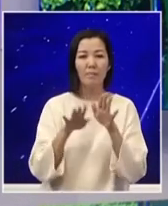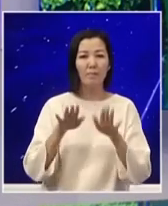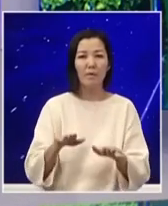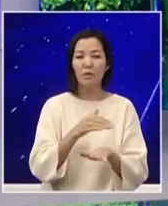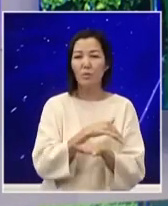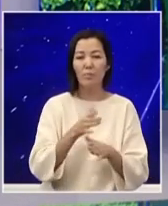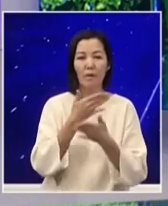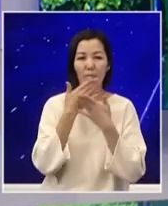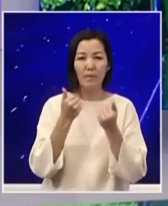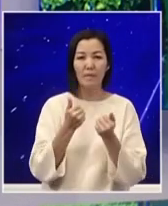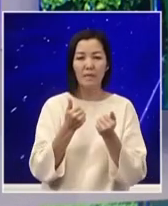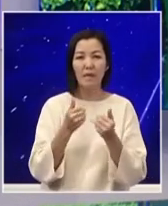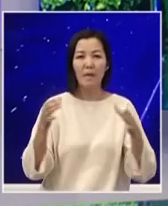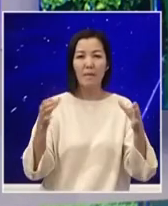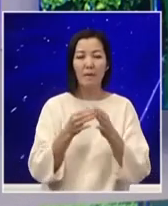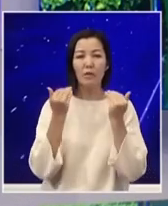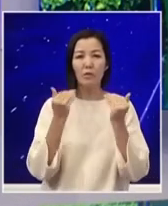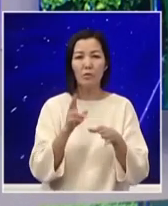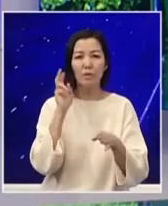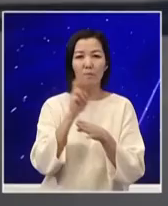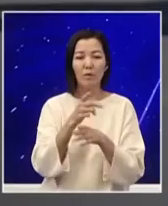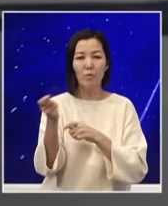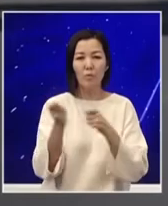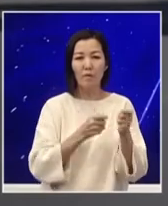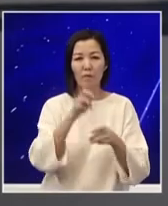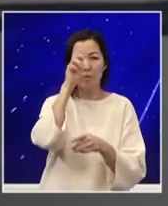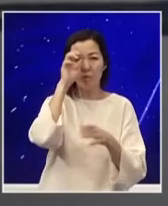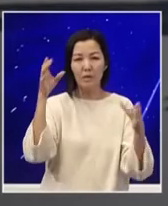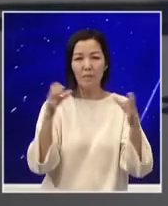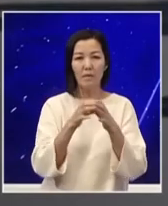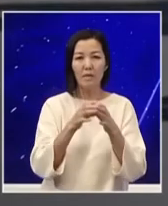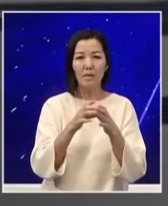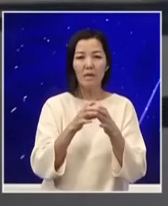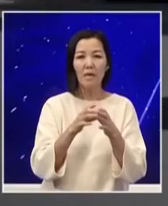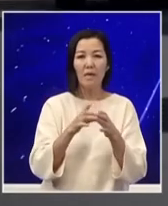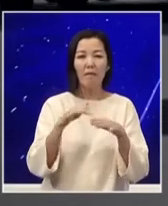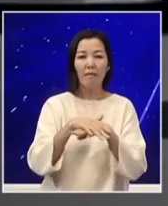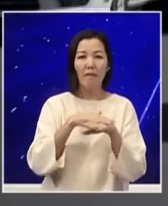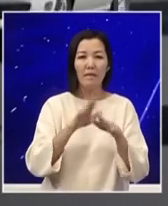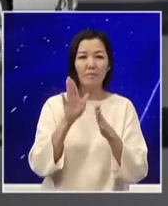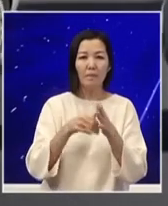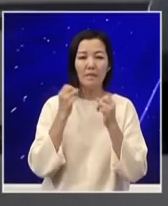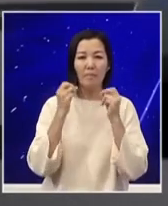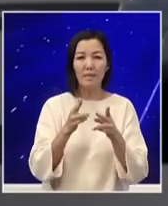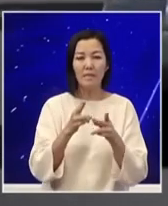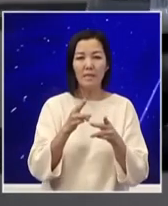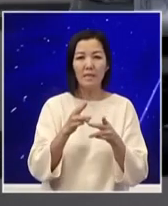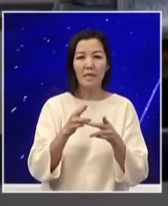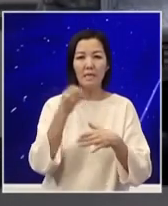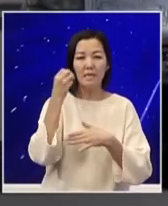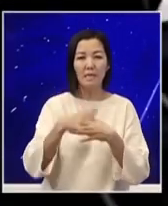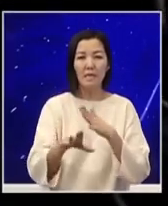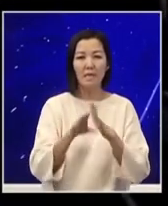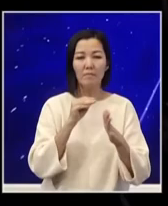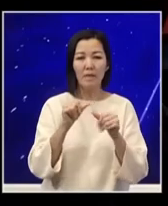месту прописки. Партии уже обратились к руководству Госкомитета нацбезопасности и Центральной избирательной